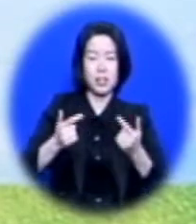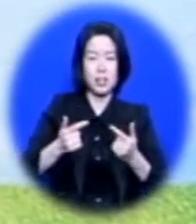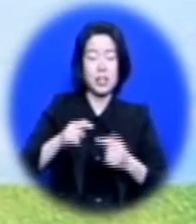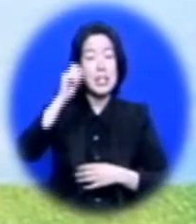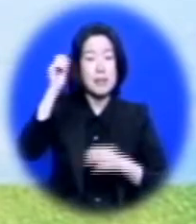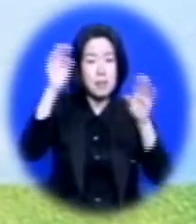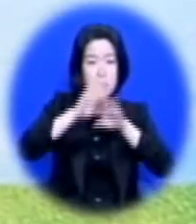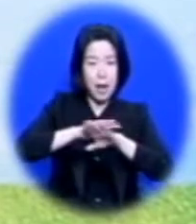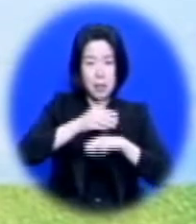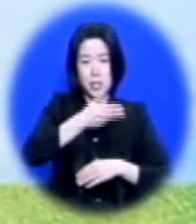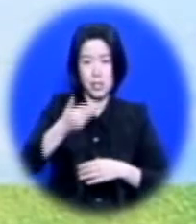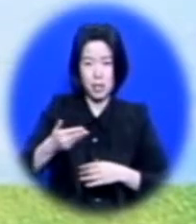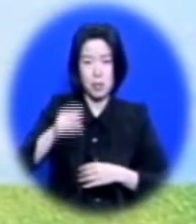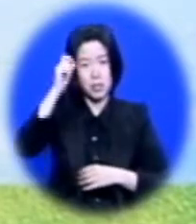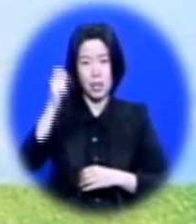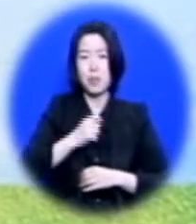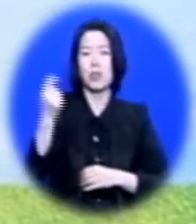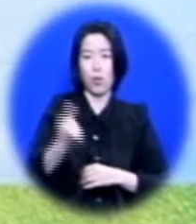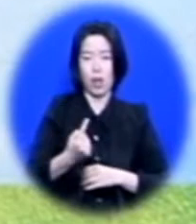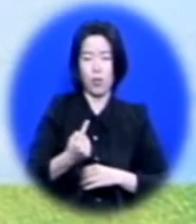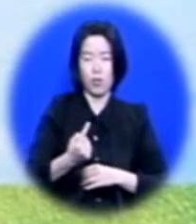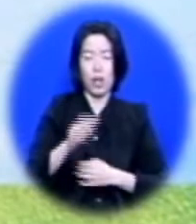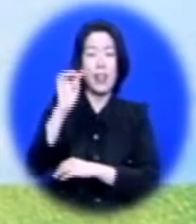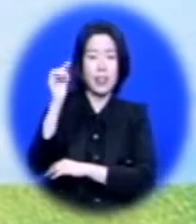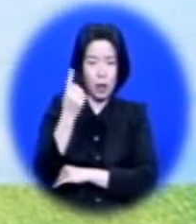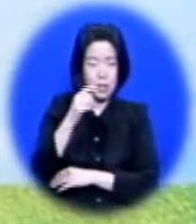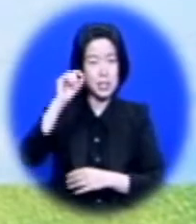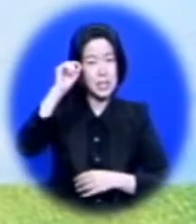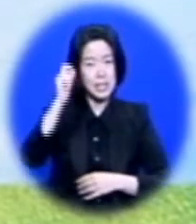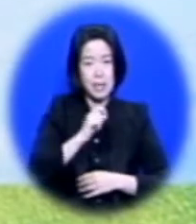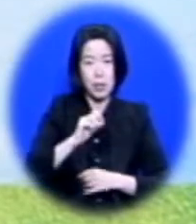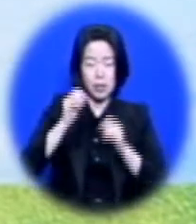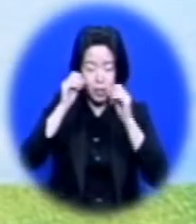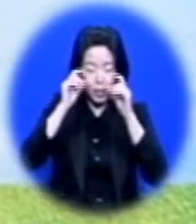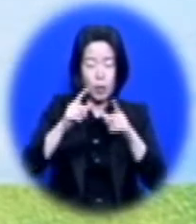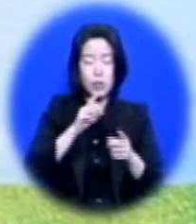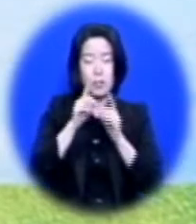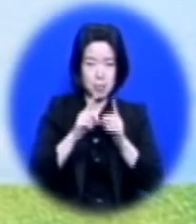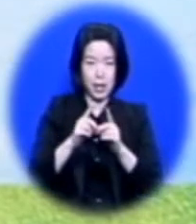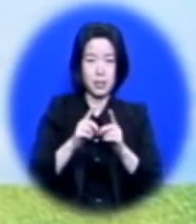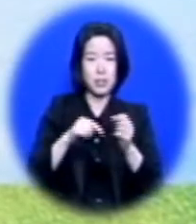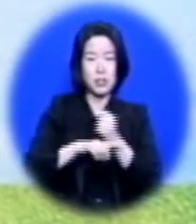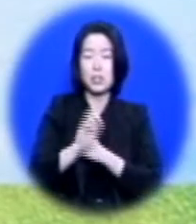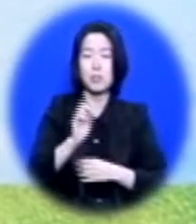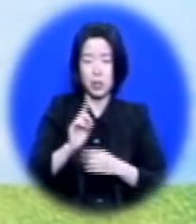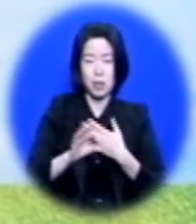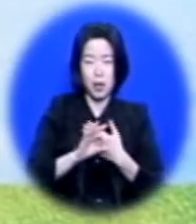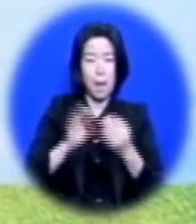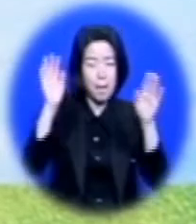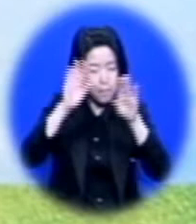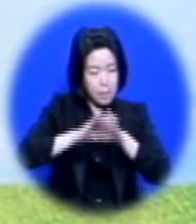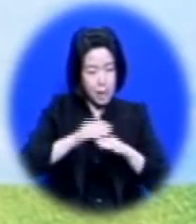밤이 지나면 새벽이 오는 거예요 다윗이 세력을 깨우려 온다는 말은 우리가 밤이 지나서 오늘 새벽을